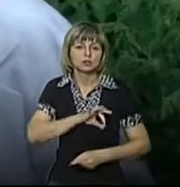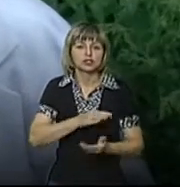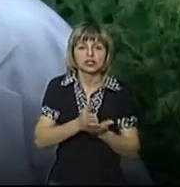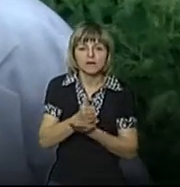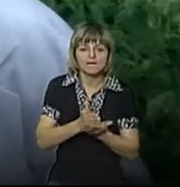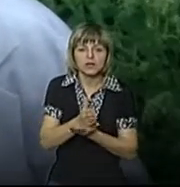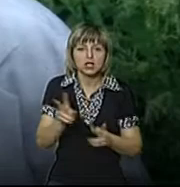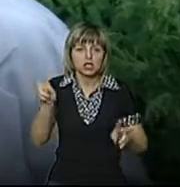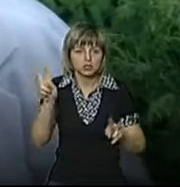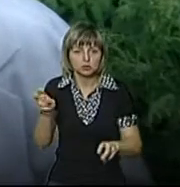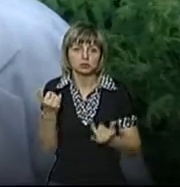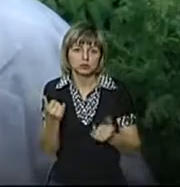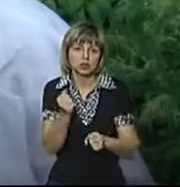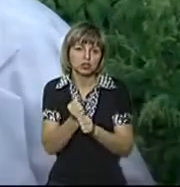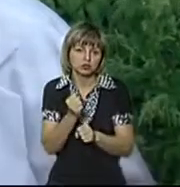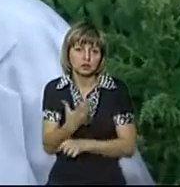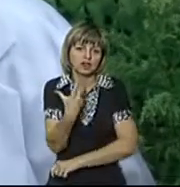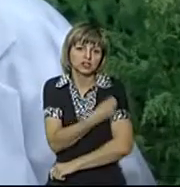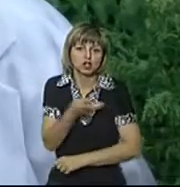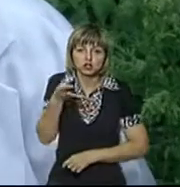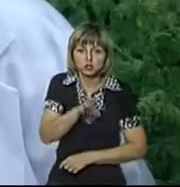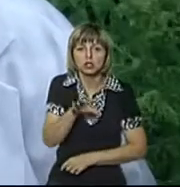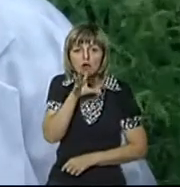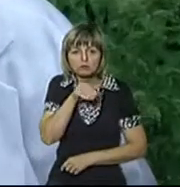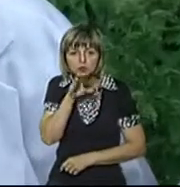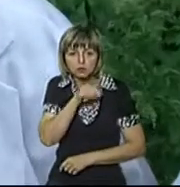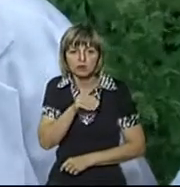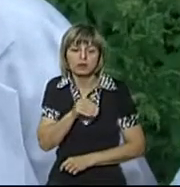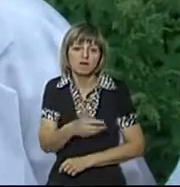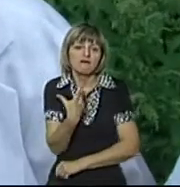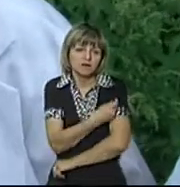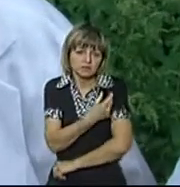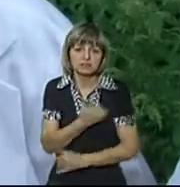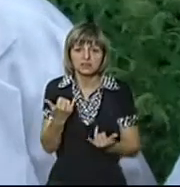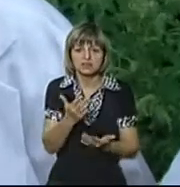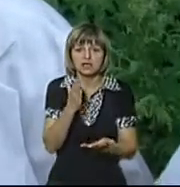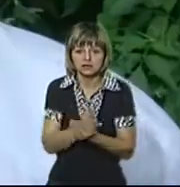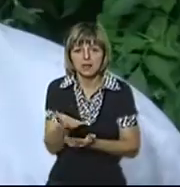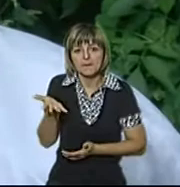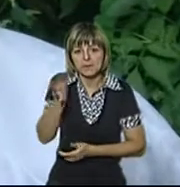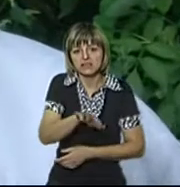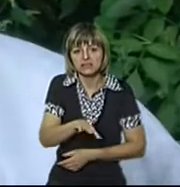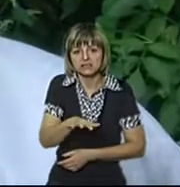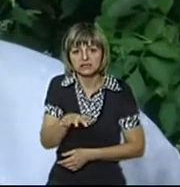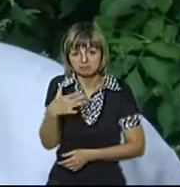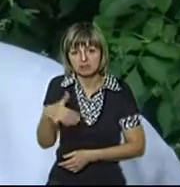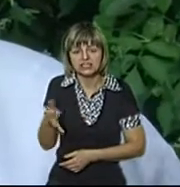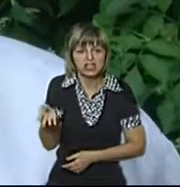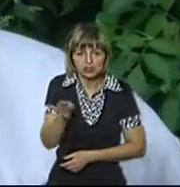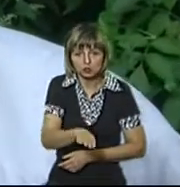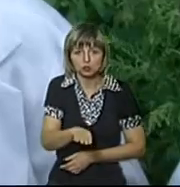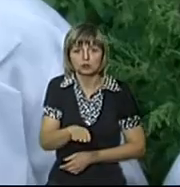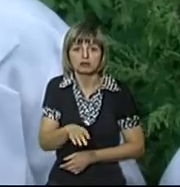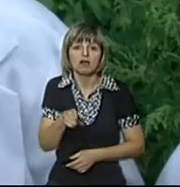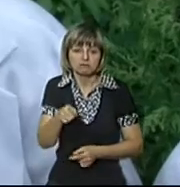Вакцини сьогодні зробили 4 собаки. Вакцини наявності є зараз 50 доз. Вакцини розраховані на